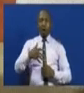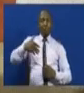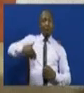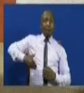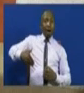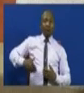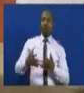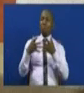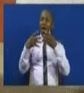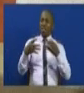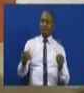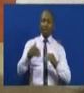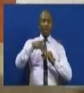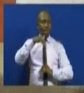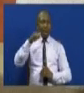yameshaathirika sana,